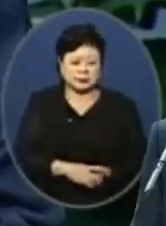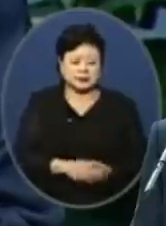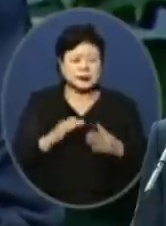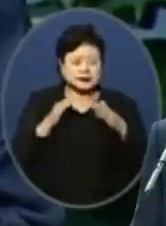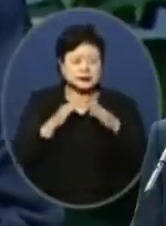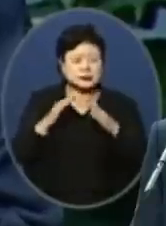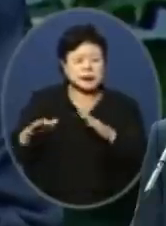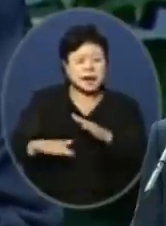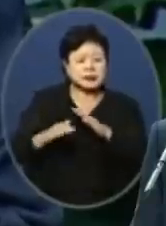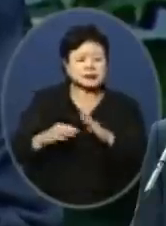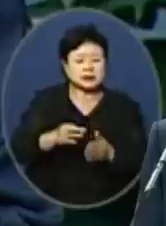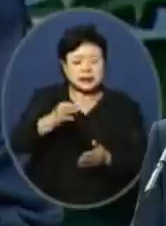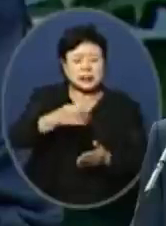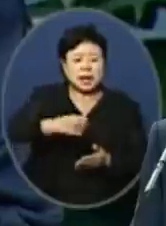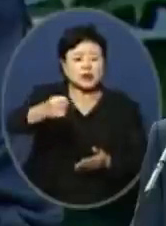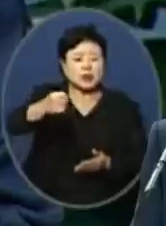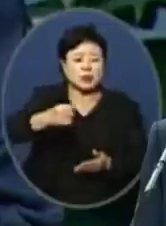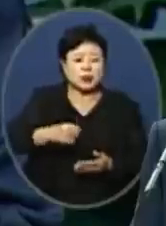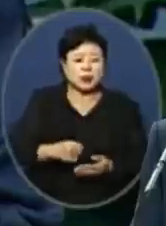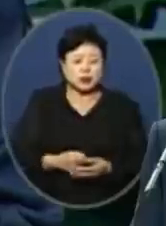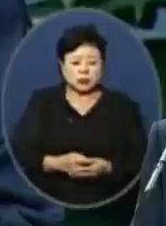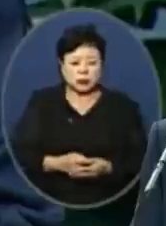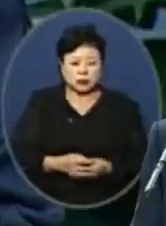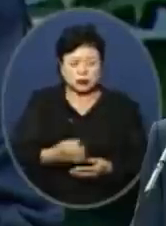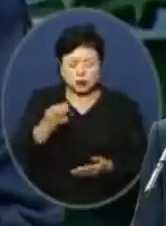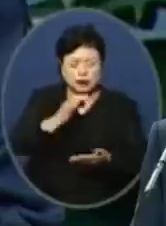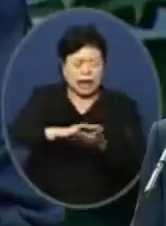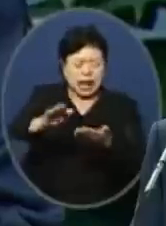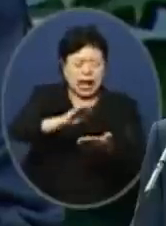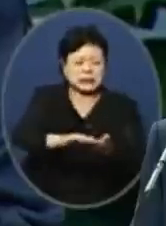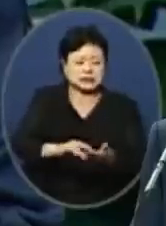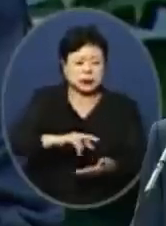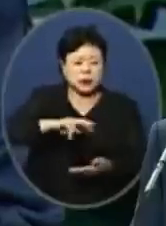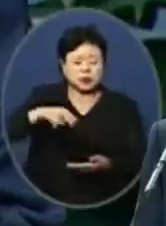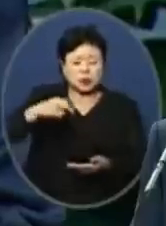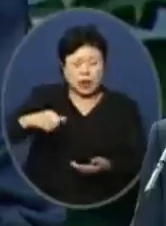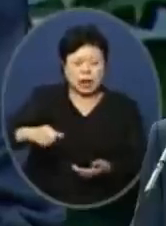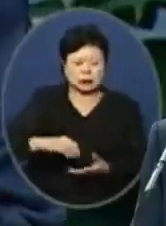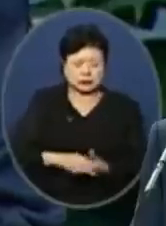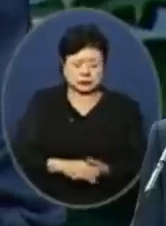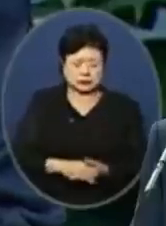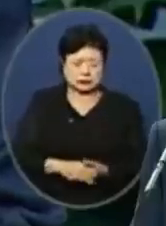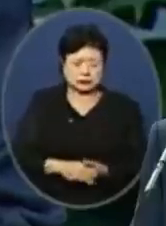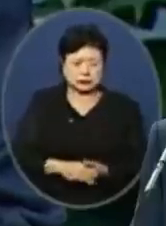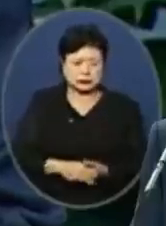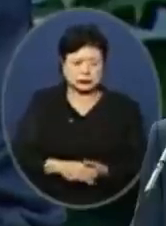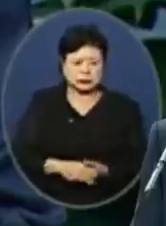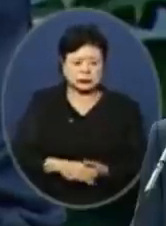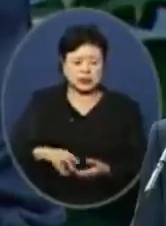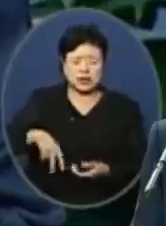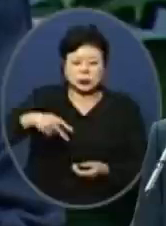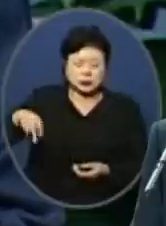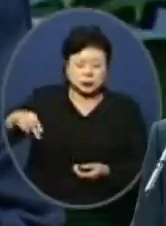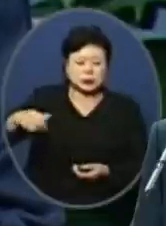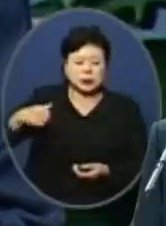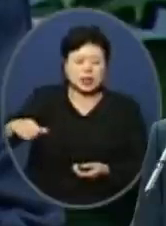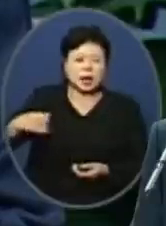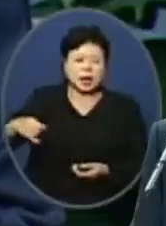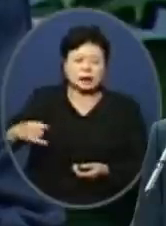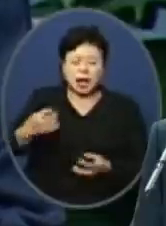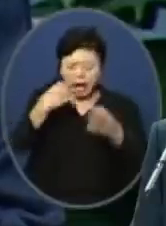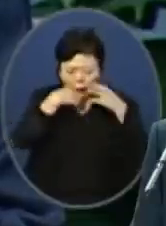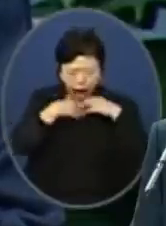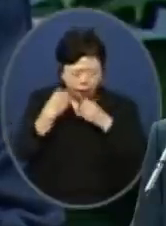집안 재산을 가지고 나가서 탕남 탕녀와 함께 다